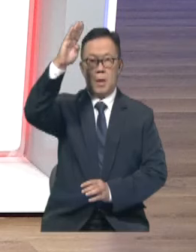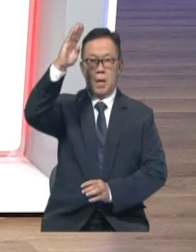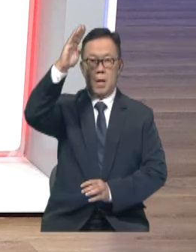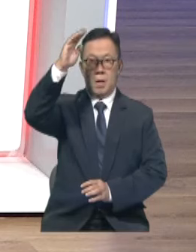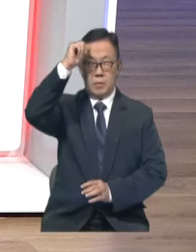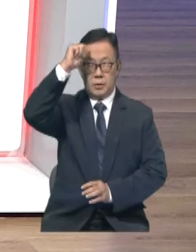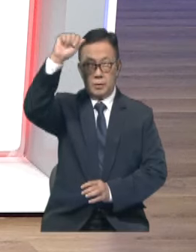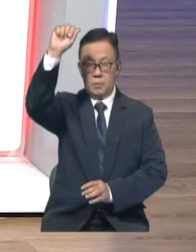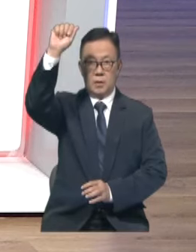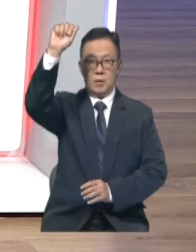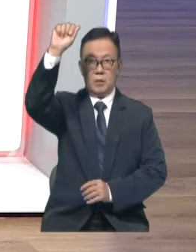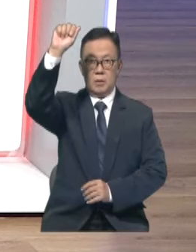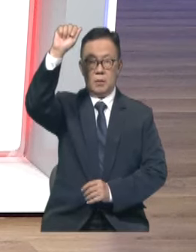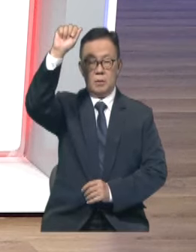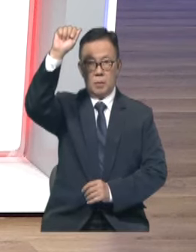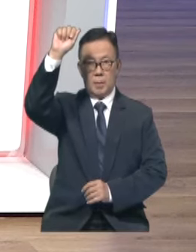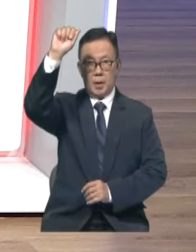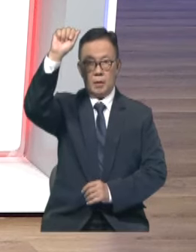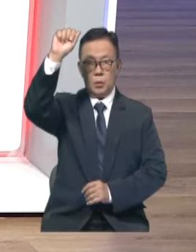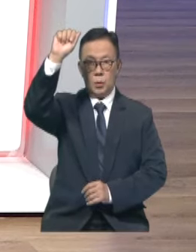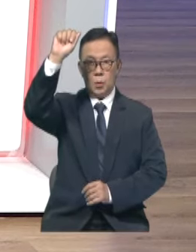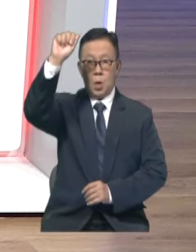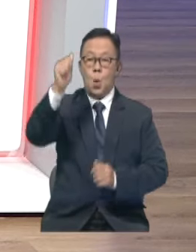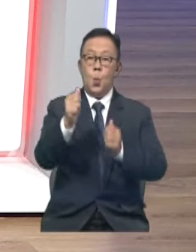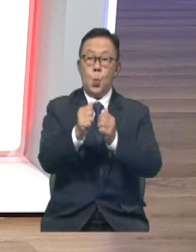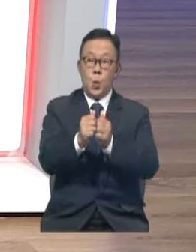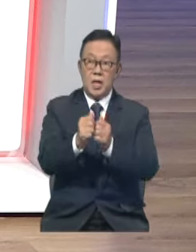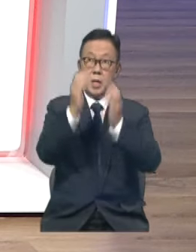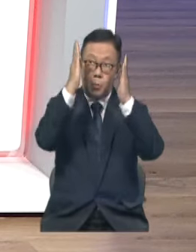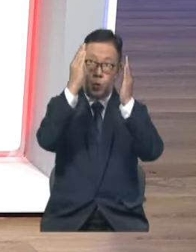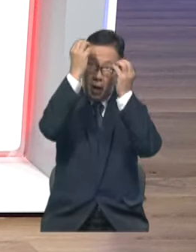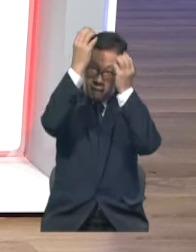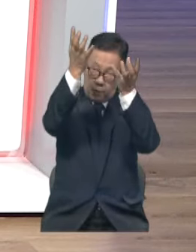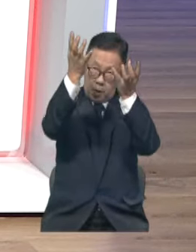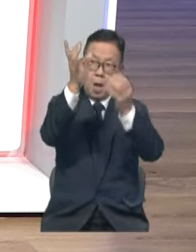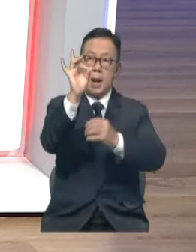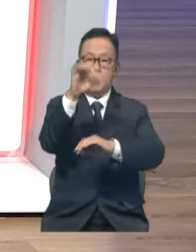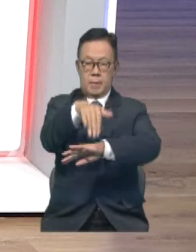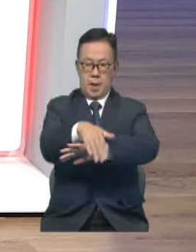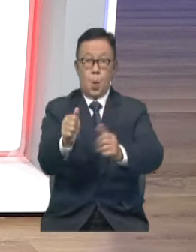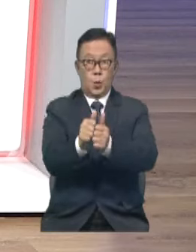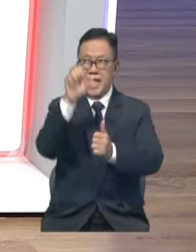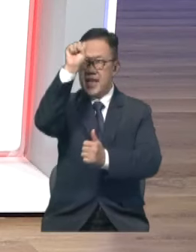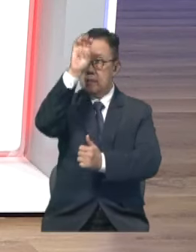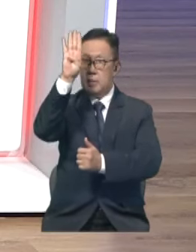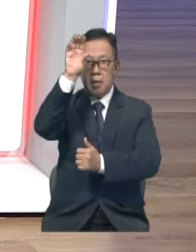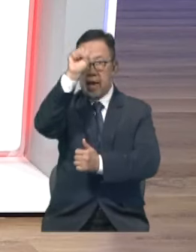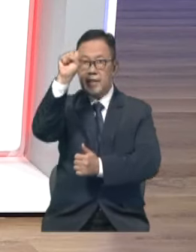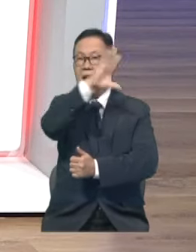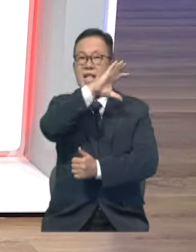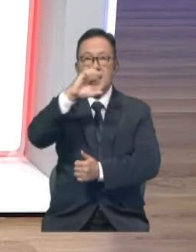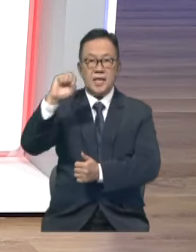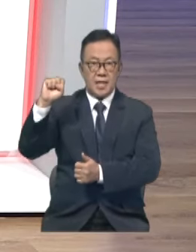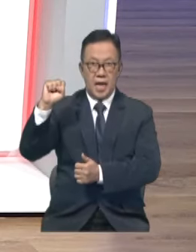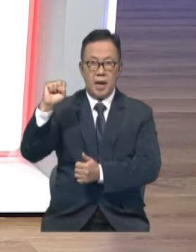Bismillahirrahmanirrahim. Assalamualaikum warahmatullahi wabarakatuh. Bersua dalam berita perdana malam ini, saya Syafal Bakrin Haji